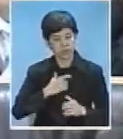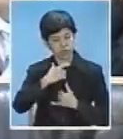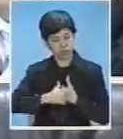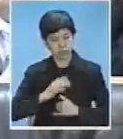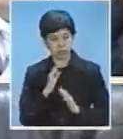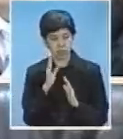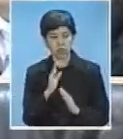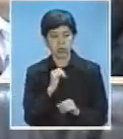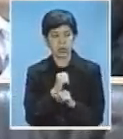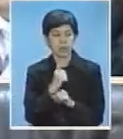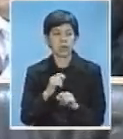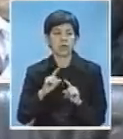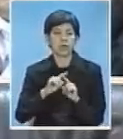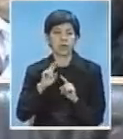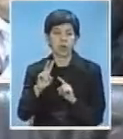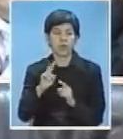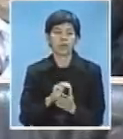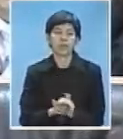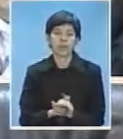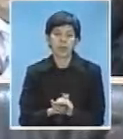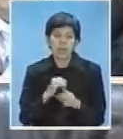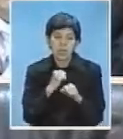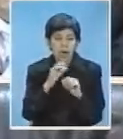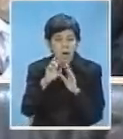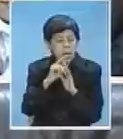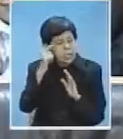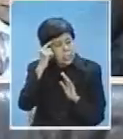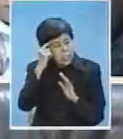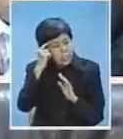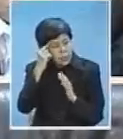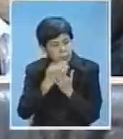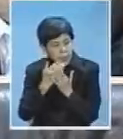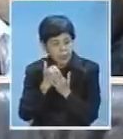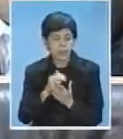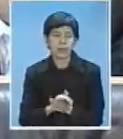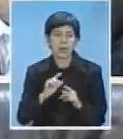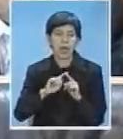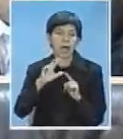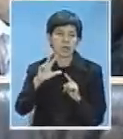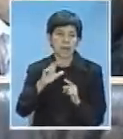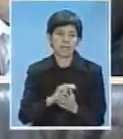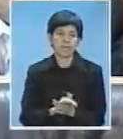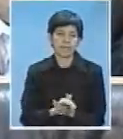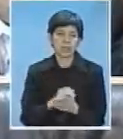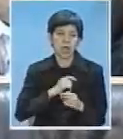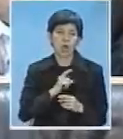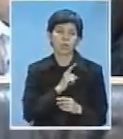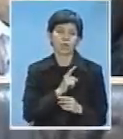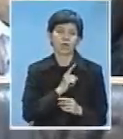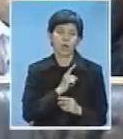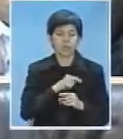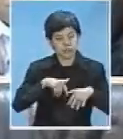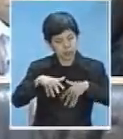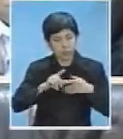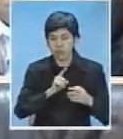อง 2. เรื่องการขาดระบบคิด 3. เรื่องความรับผิดชอบต่อส่วนร